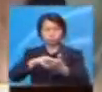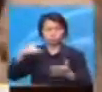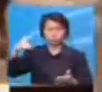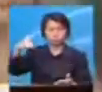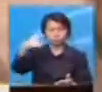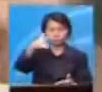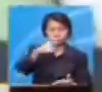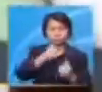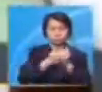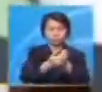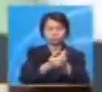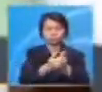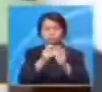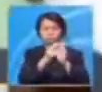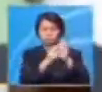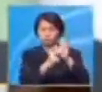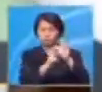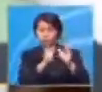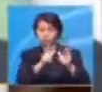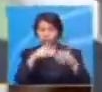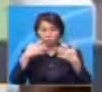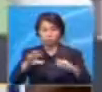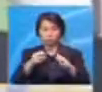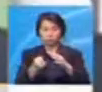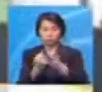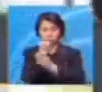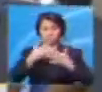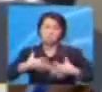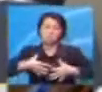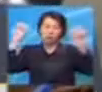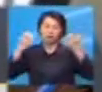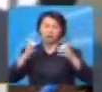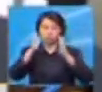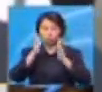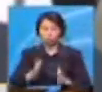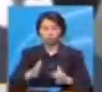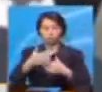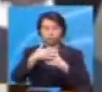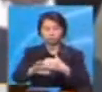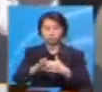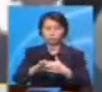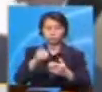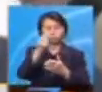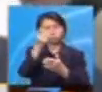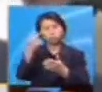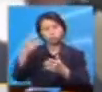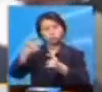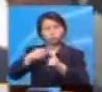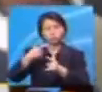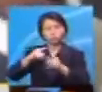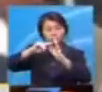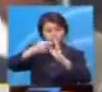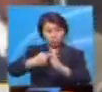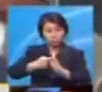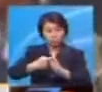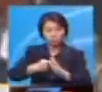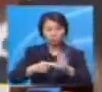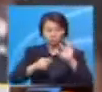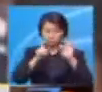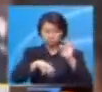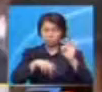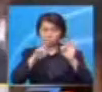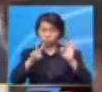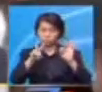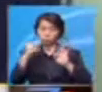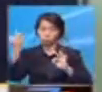berkonsepkan patuh Syariah itu beberapa kali telah menimbulkan kemarahan pelanggannya setelah beberapa bulan beroperasi pada